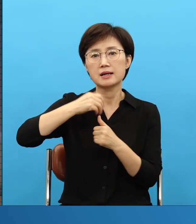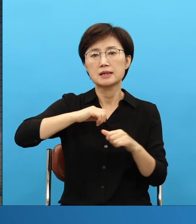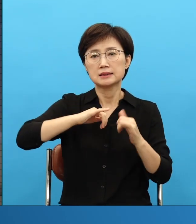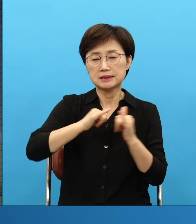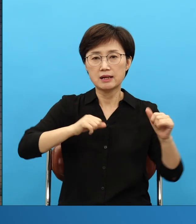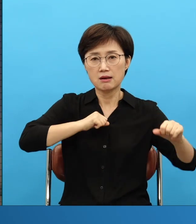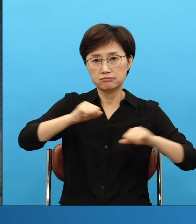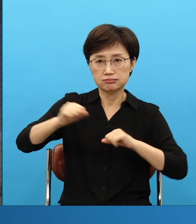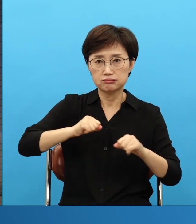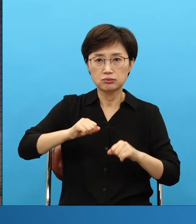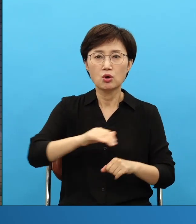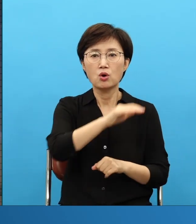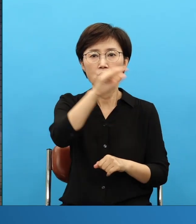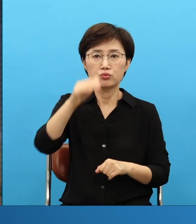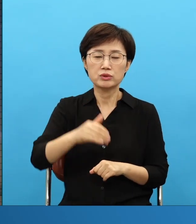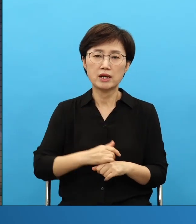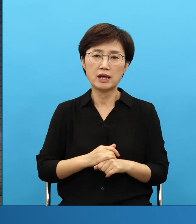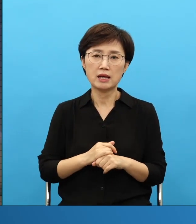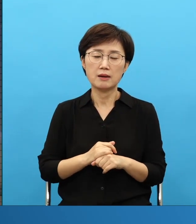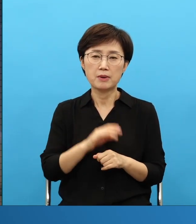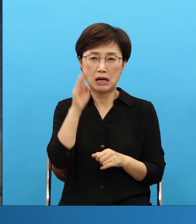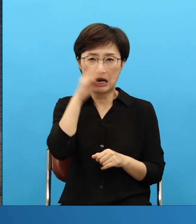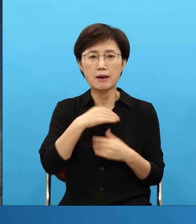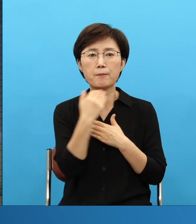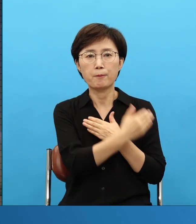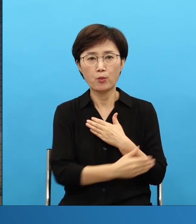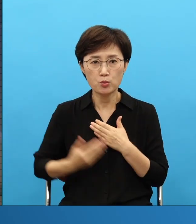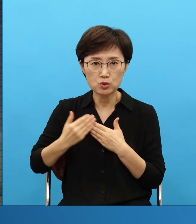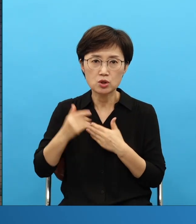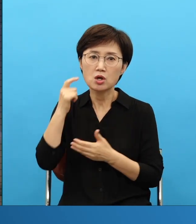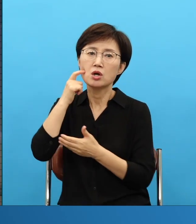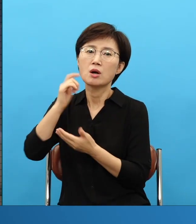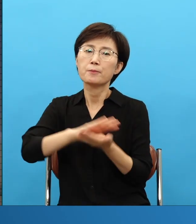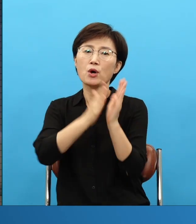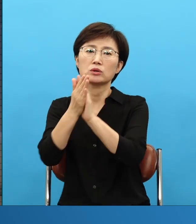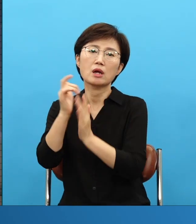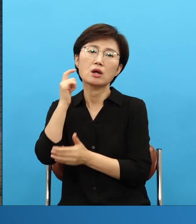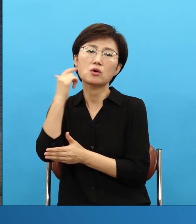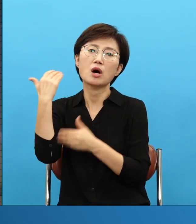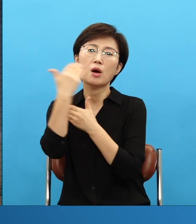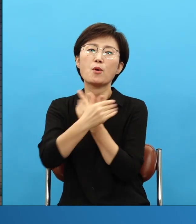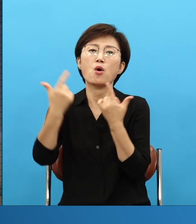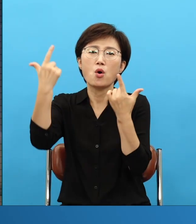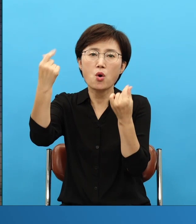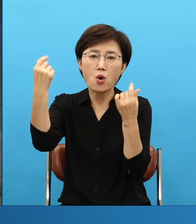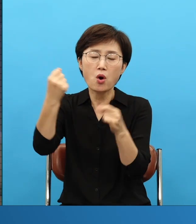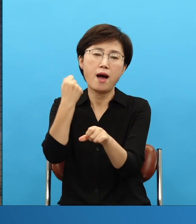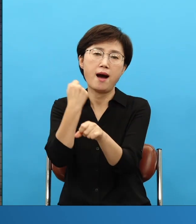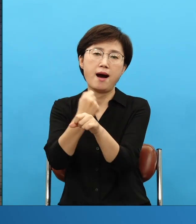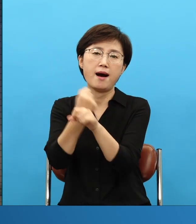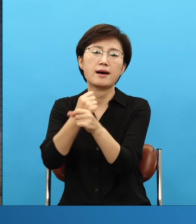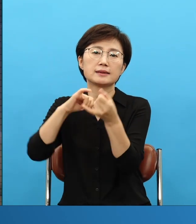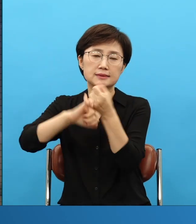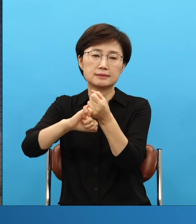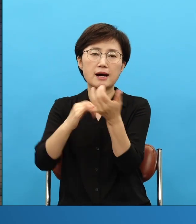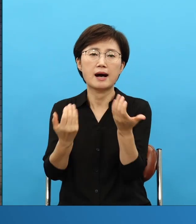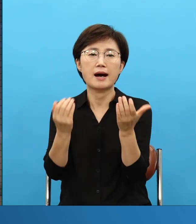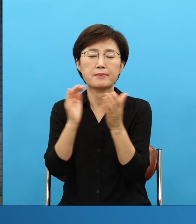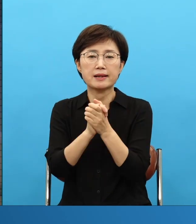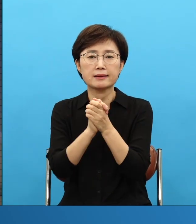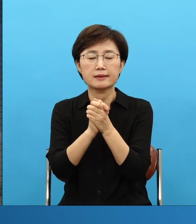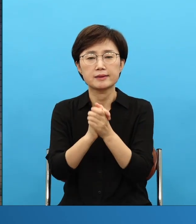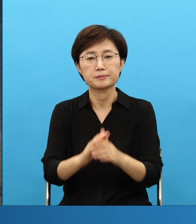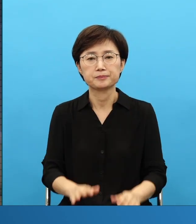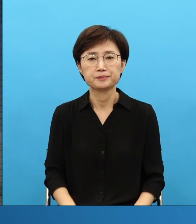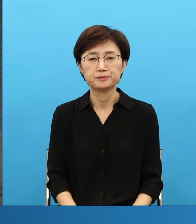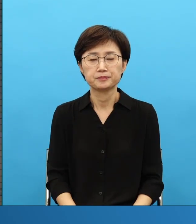수 있는 자의 역사로 우리의 낮은 몸을 자기 영광의 몸의 형체와 같이 변하게